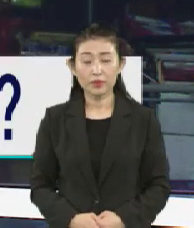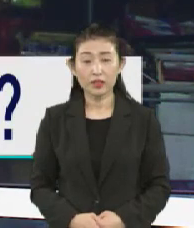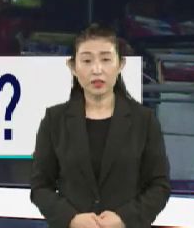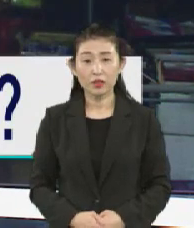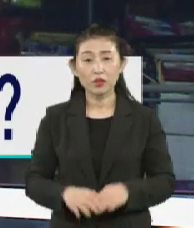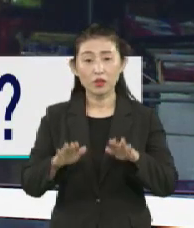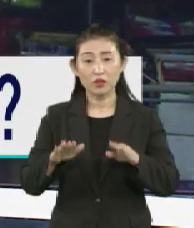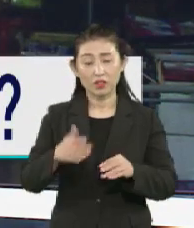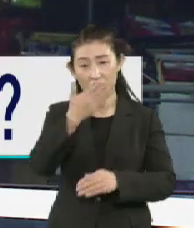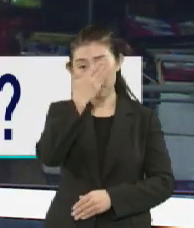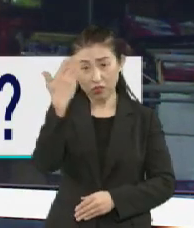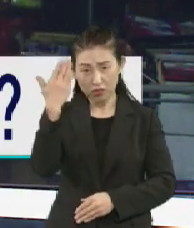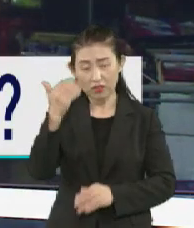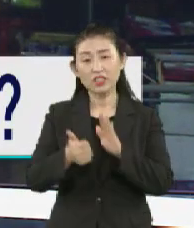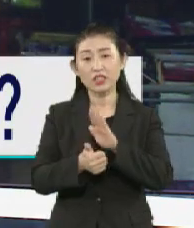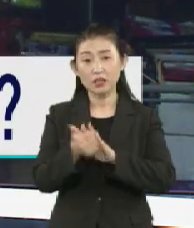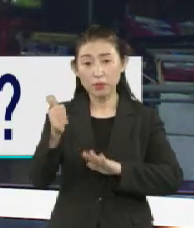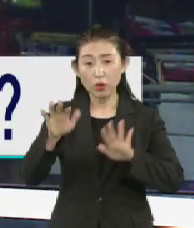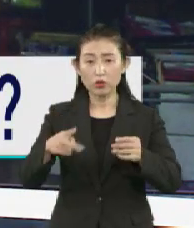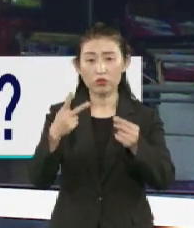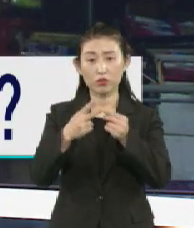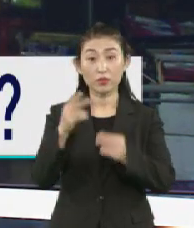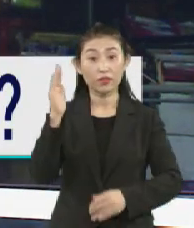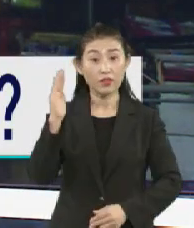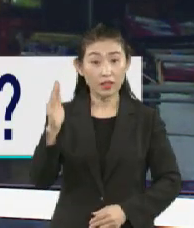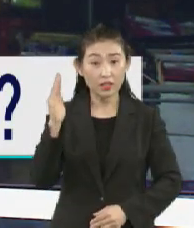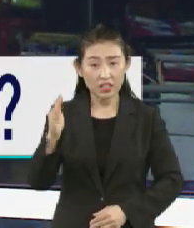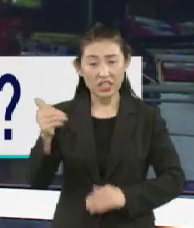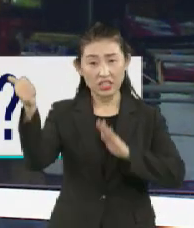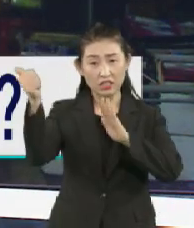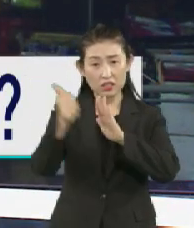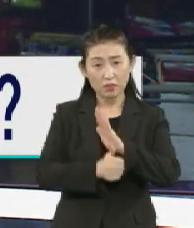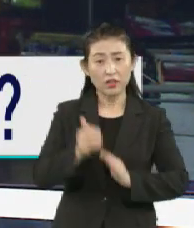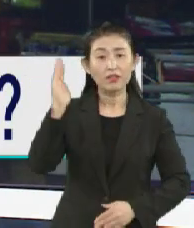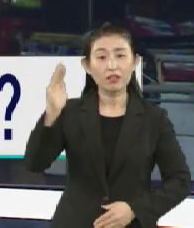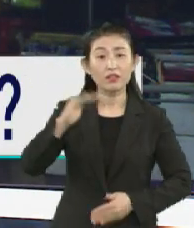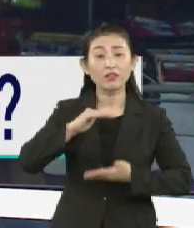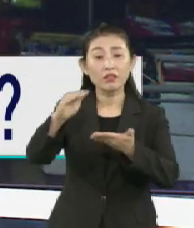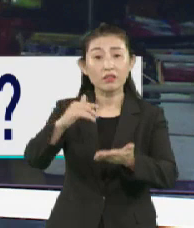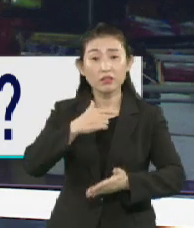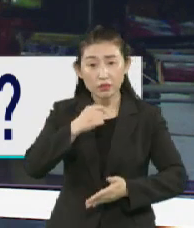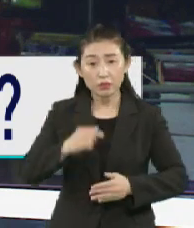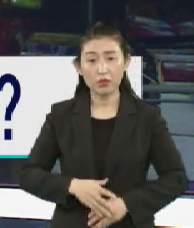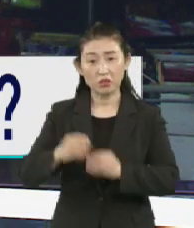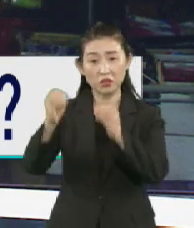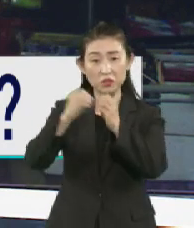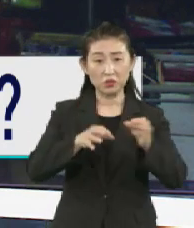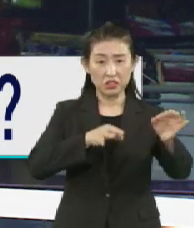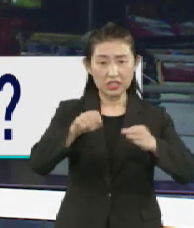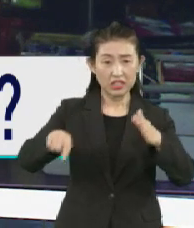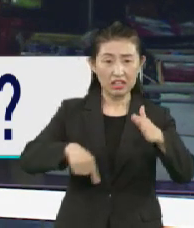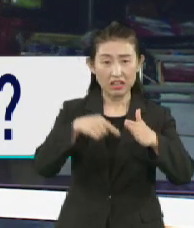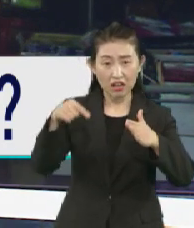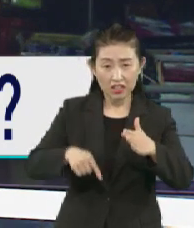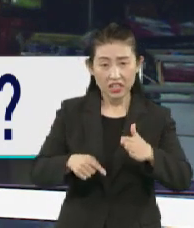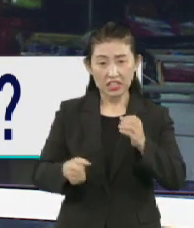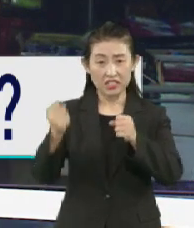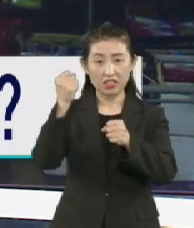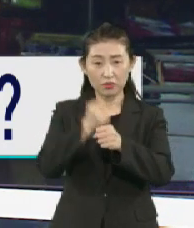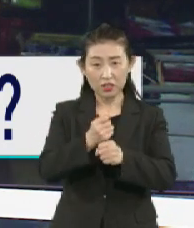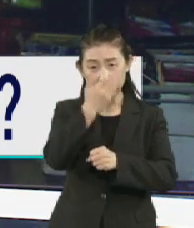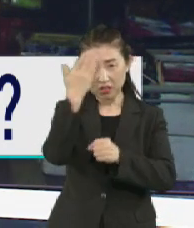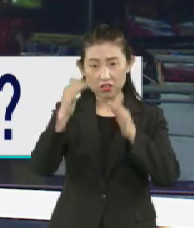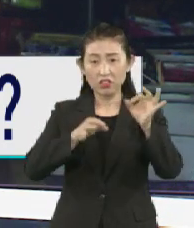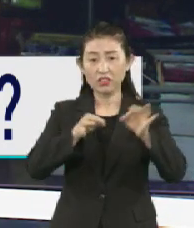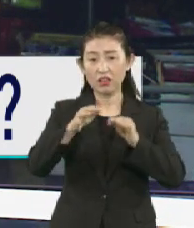한가위 기획, 청년이 미래다. 오늘은 두 번째 시간으로 실패한 이야기를 해보려고 합니다. 전통시장 내 야심차게